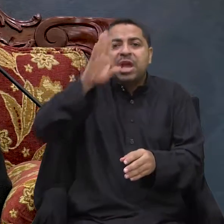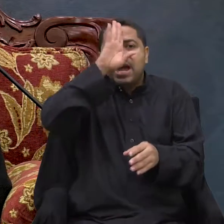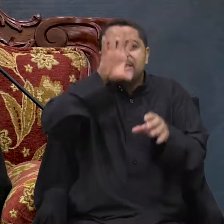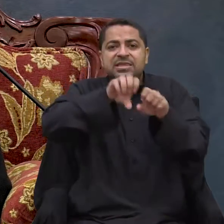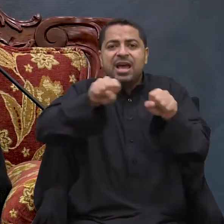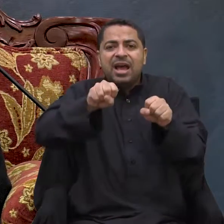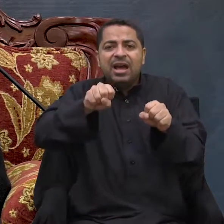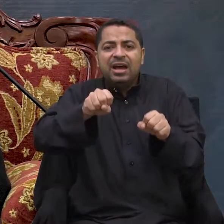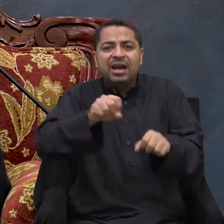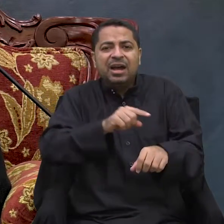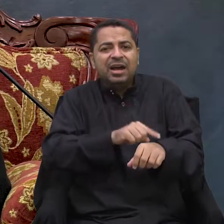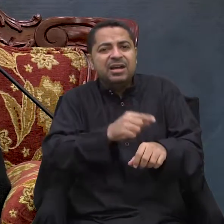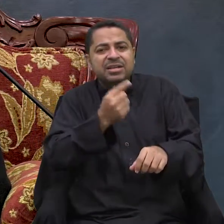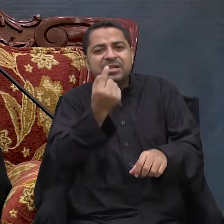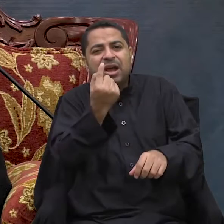ساعة